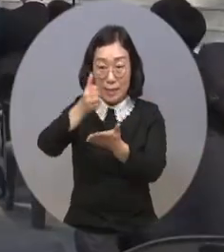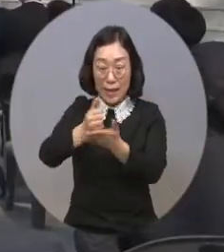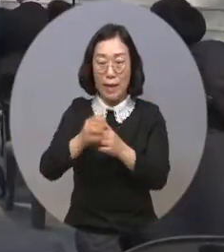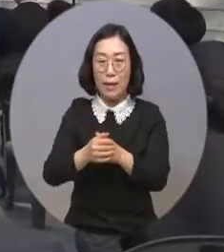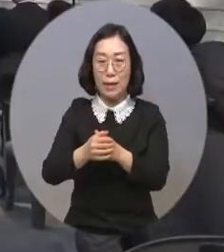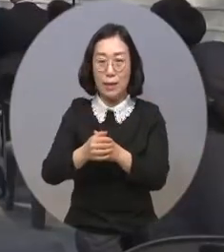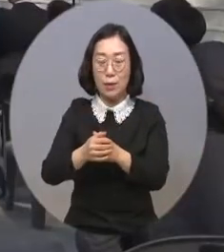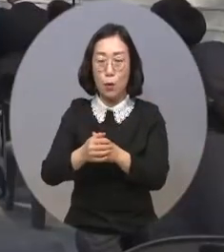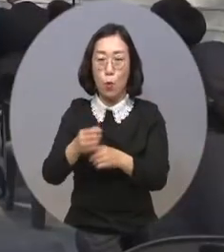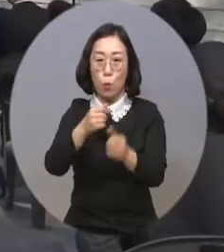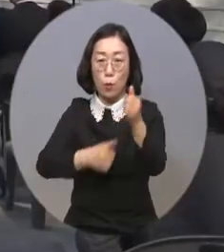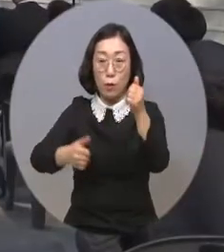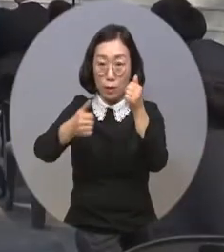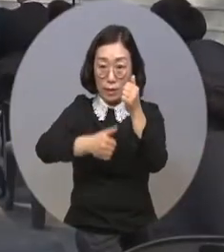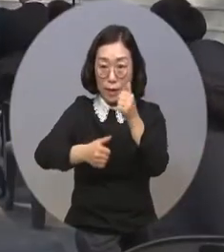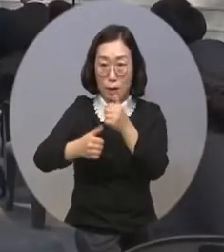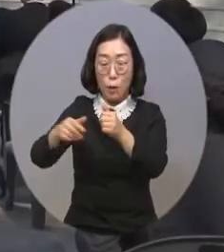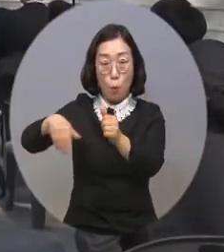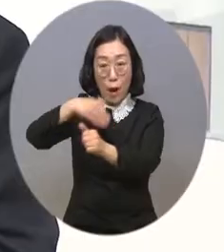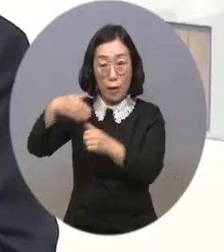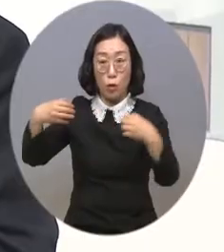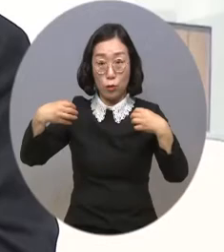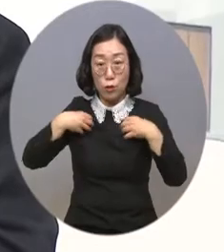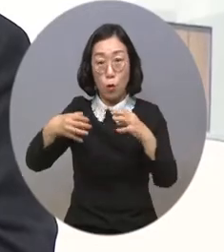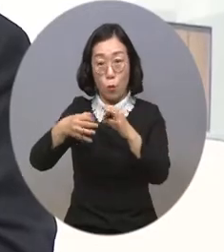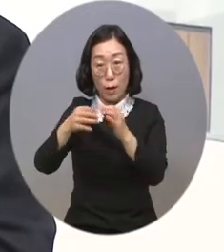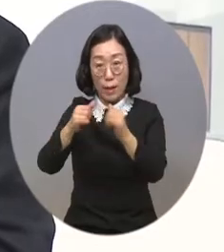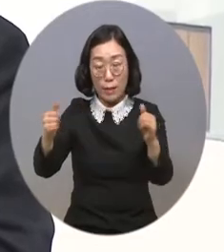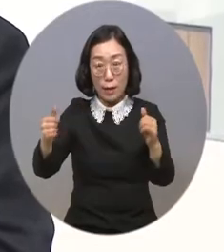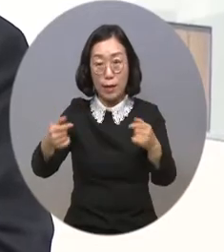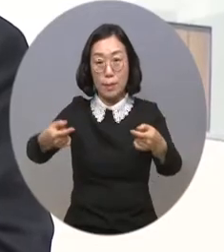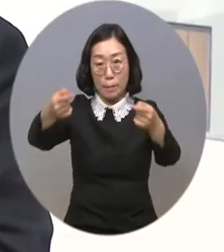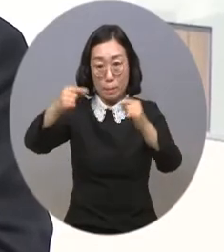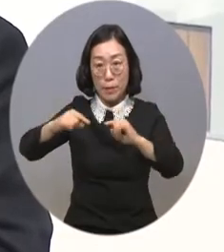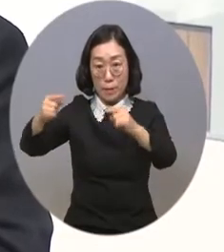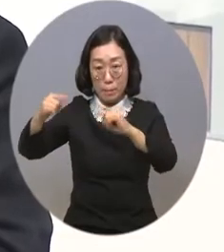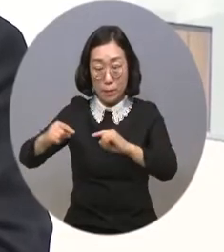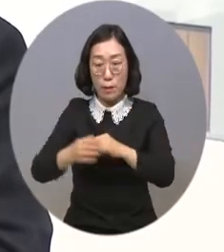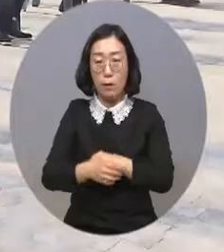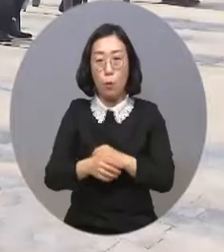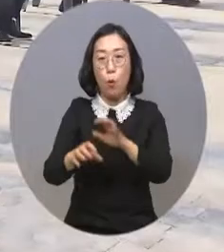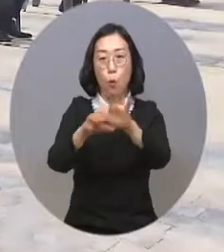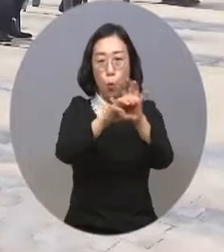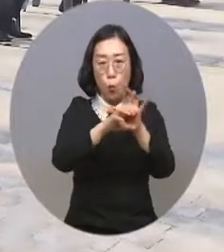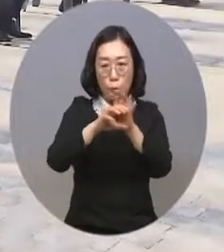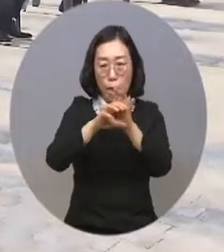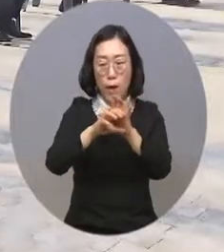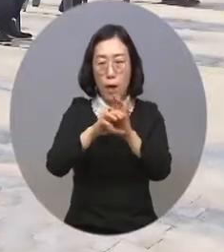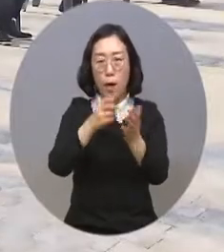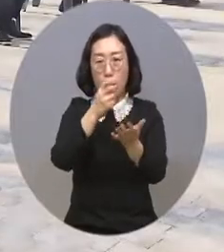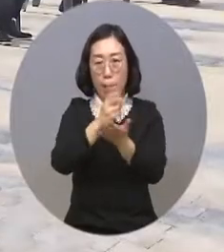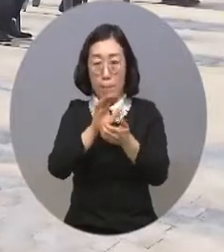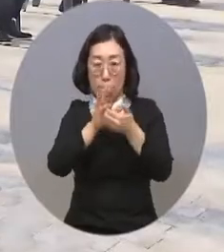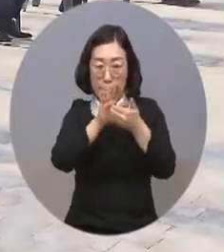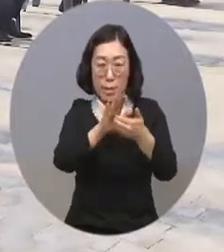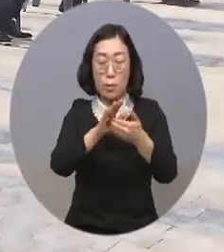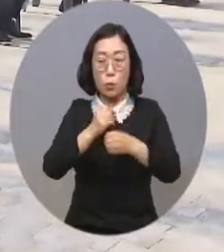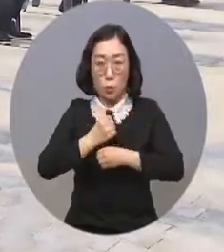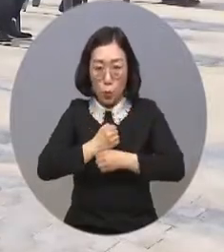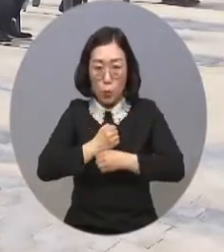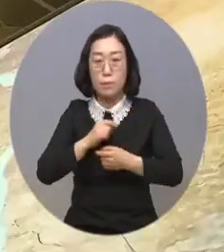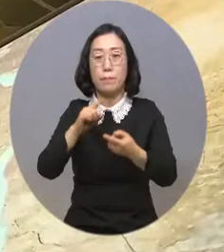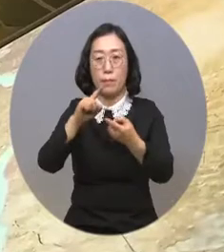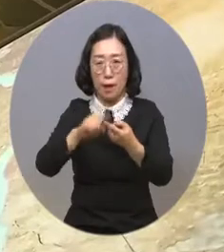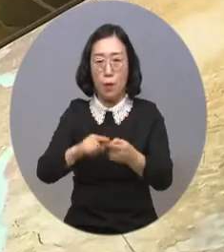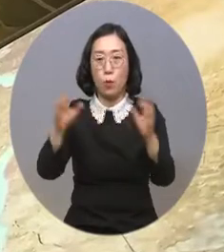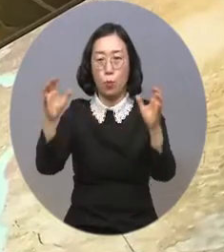전북 지방 환경청 관계자들과 지역 주민들이 참석했으며 코로나 7 방역 숙식을 철저히 준수하며 진행했습니다